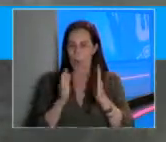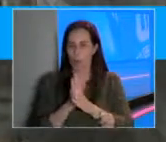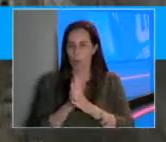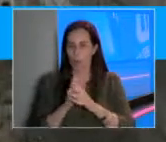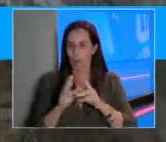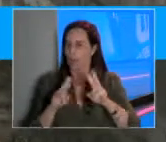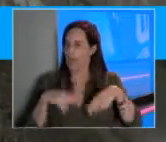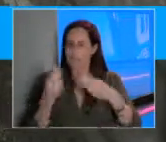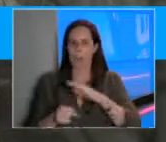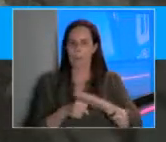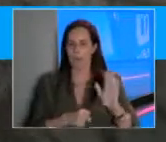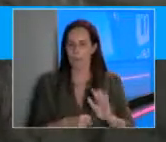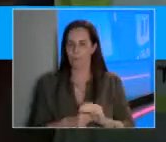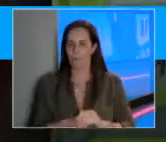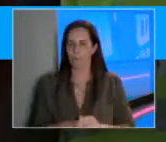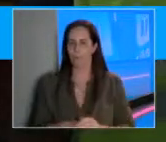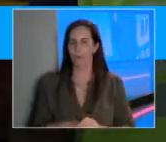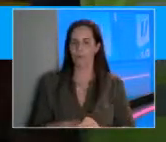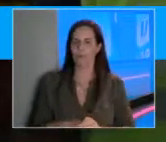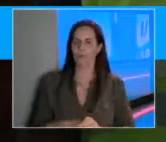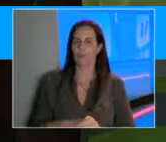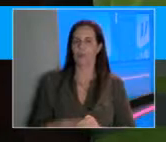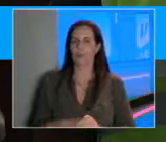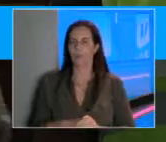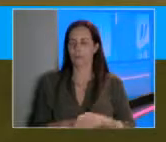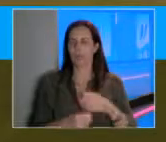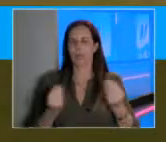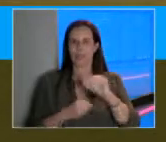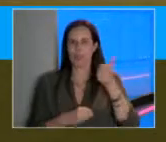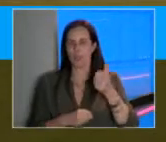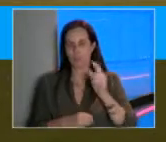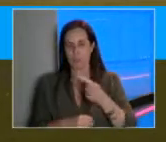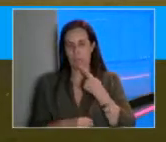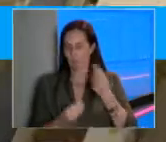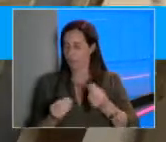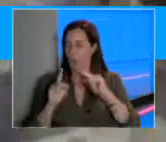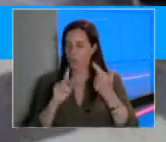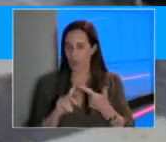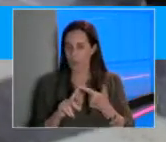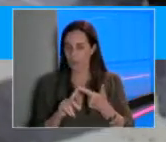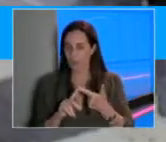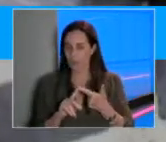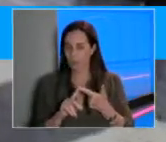חזרו לפעילות מלאה. אוקיי. זה הדבר הראשון שצריך לומר. הדבר השני הוא